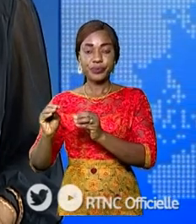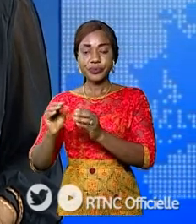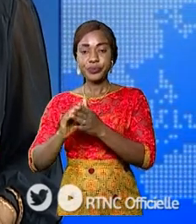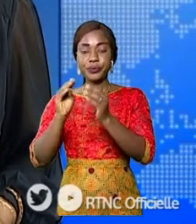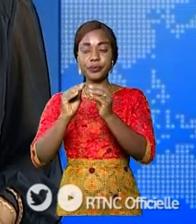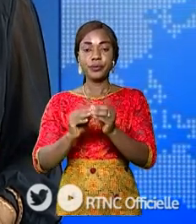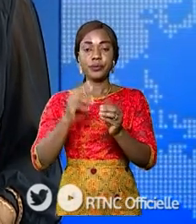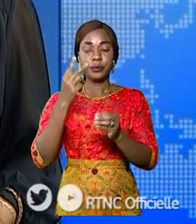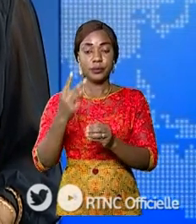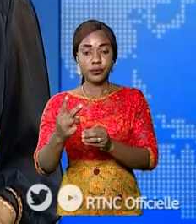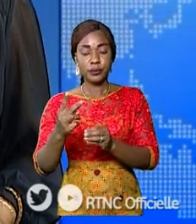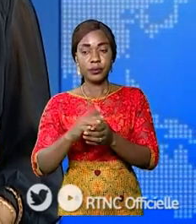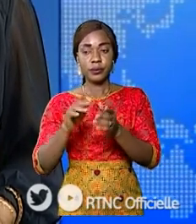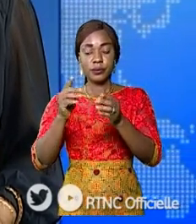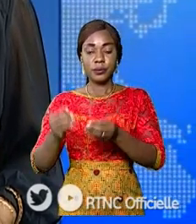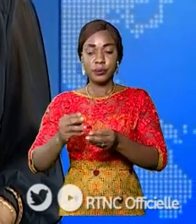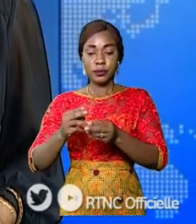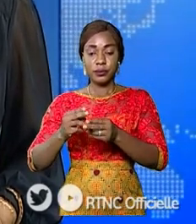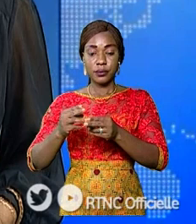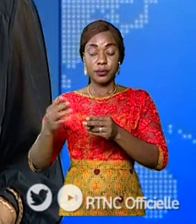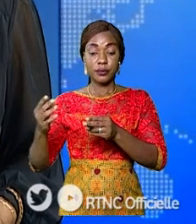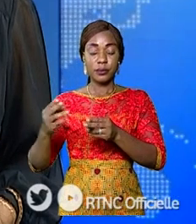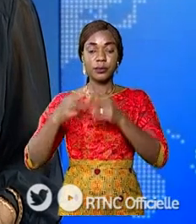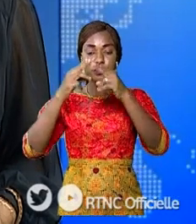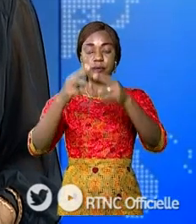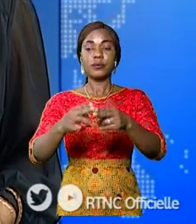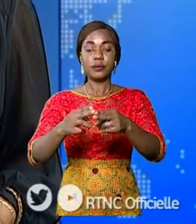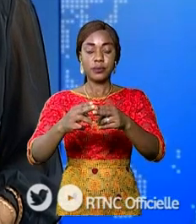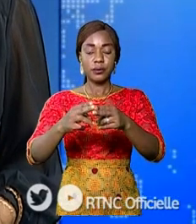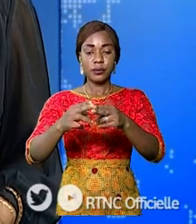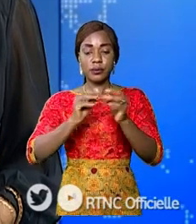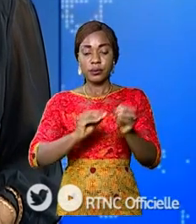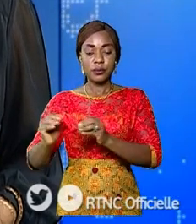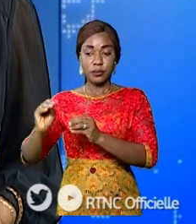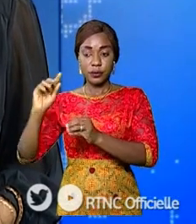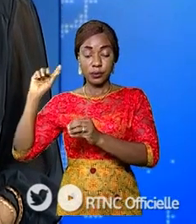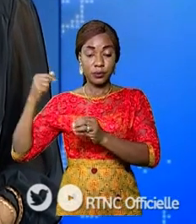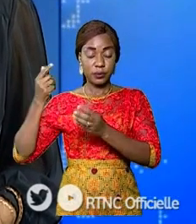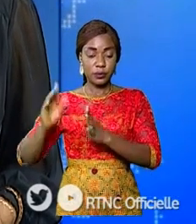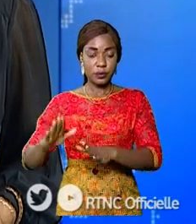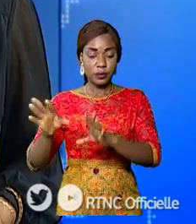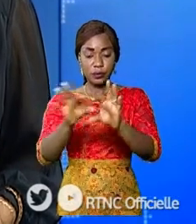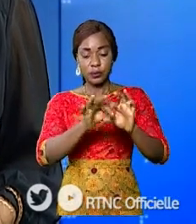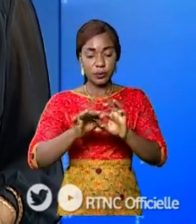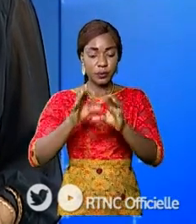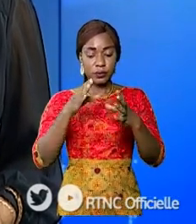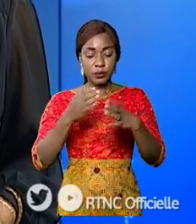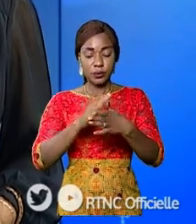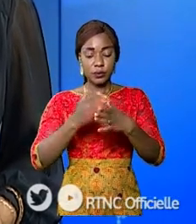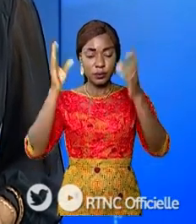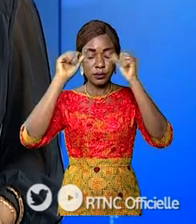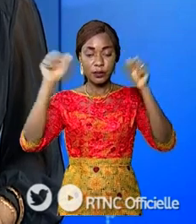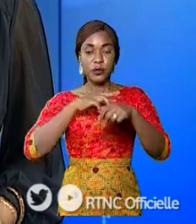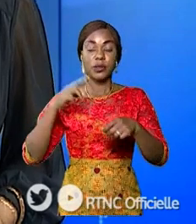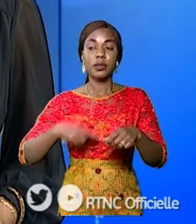20/016 du 27 mars 2020 portant organisation et fonctionnement du gouvernement, modalités de collaboration entre le président de la